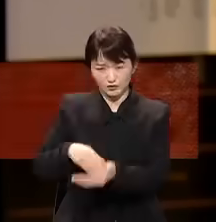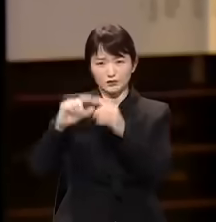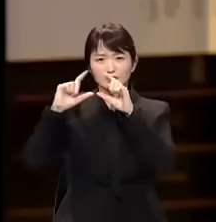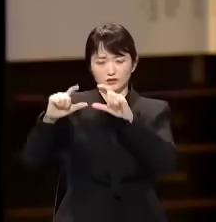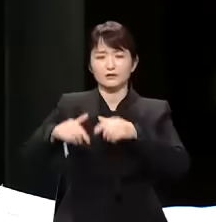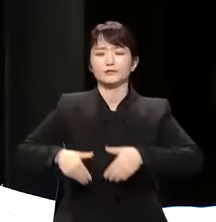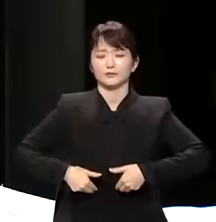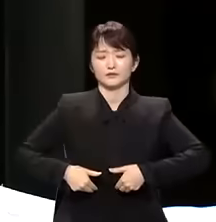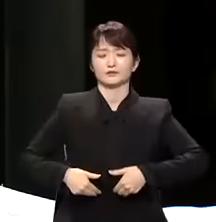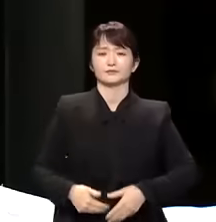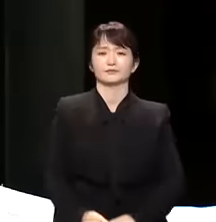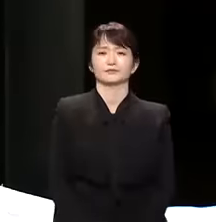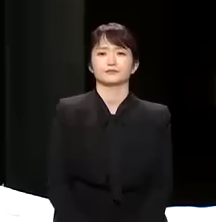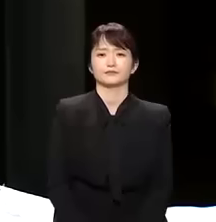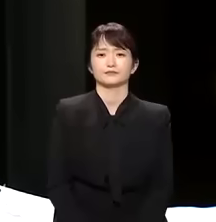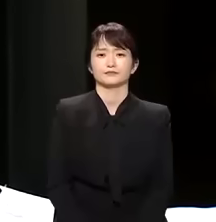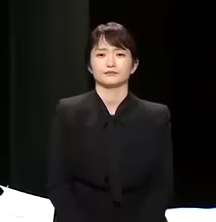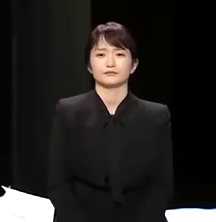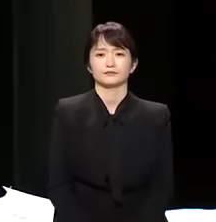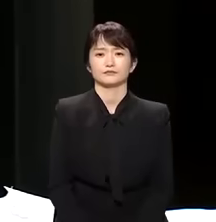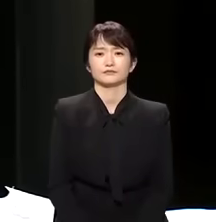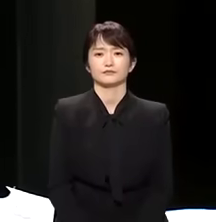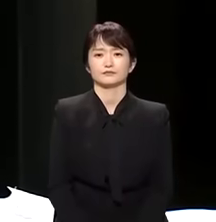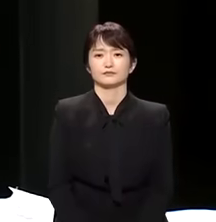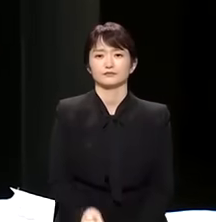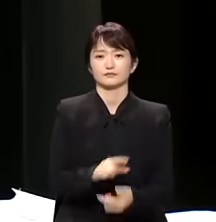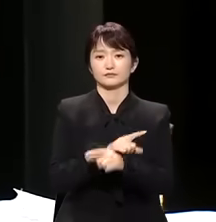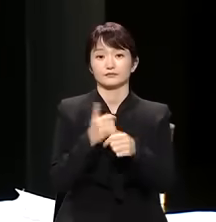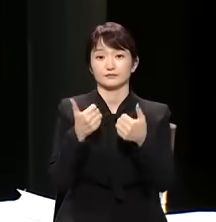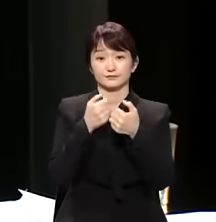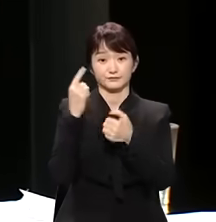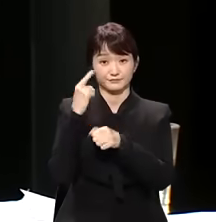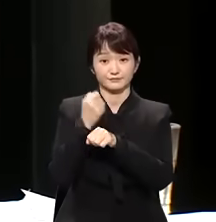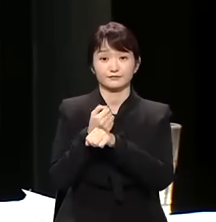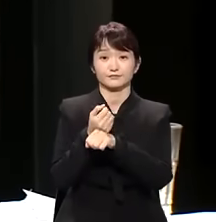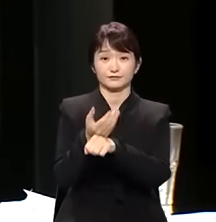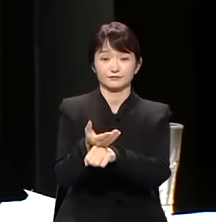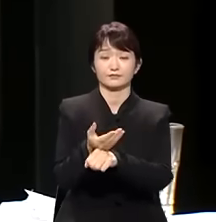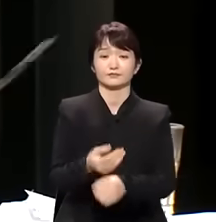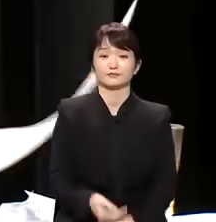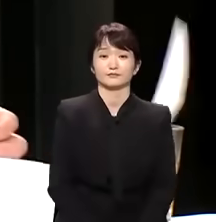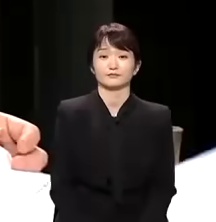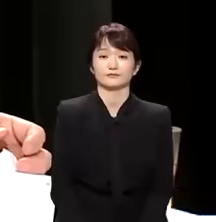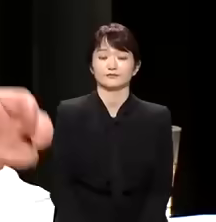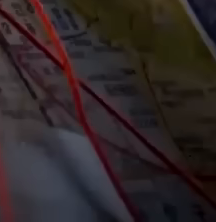그러니깐요 알겠습니다 세 번째 사건 이렇게 정리하고요 별별 상담소